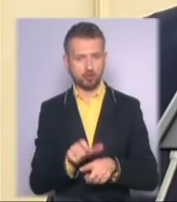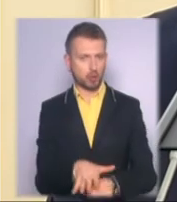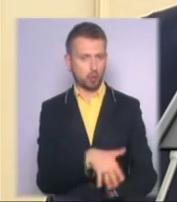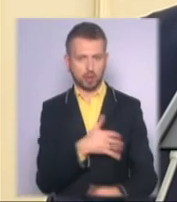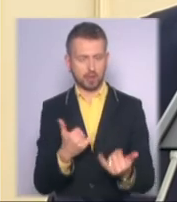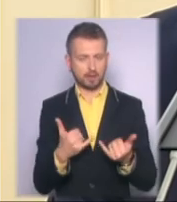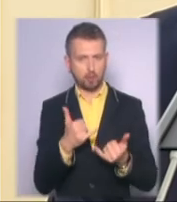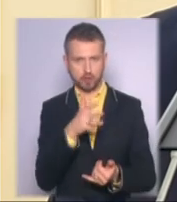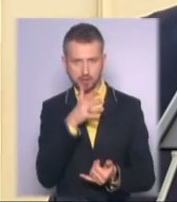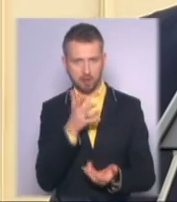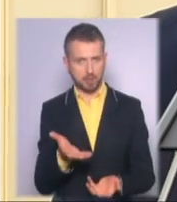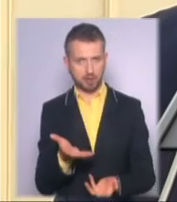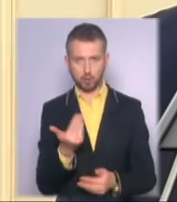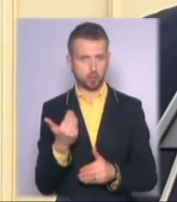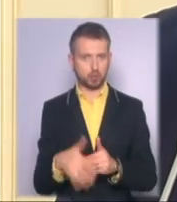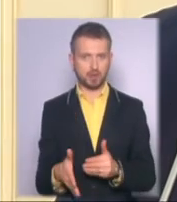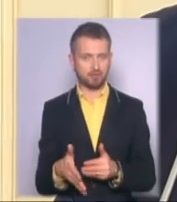вже не